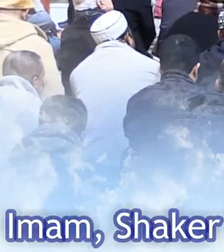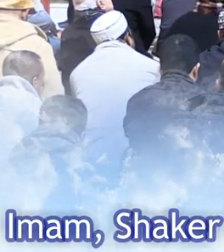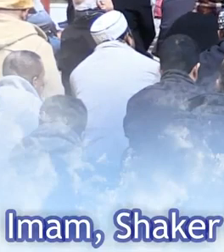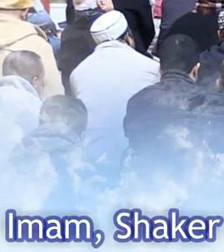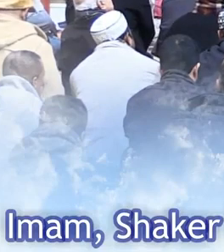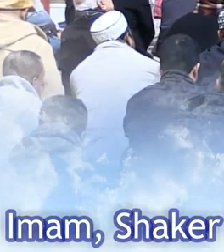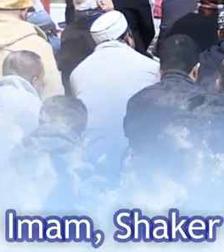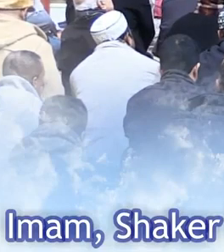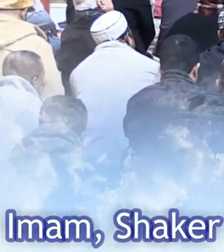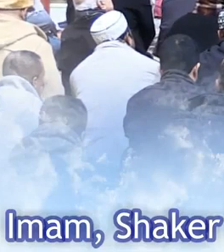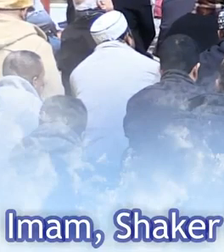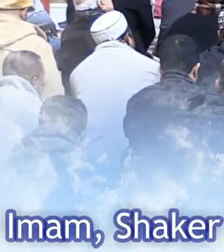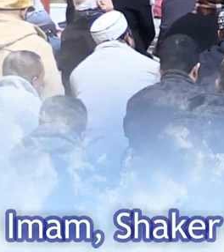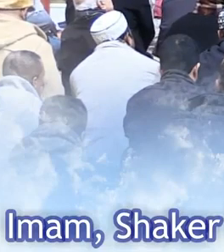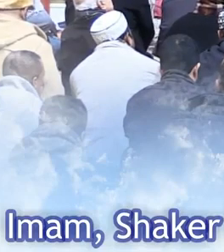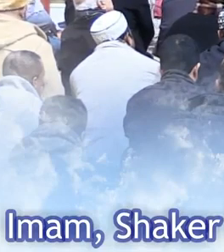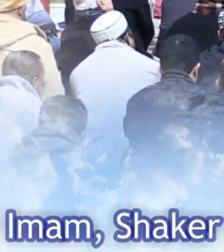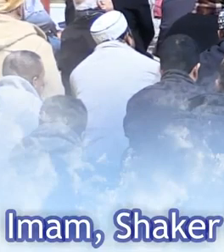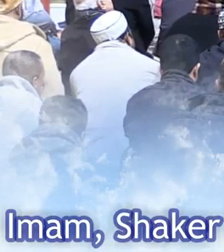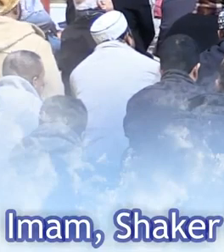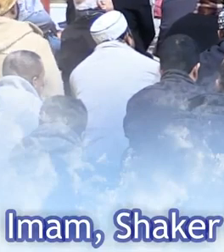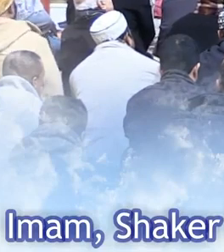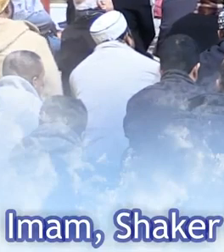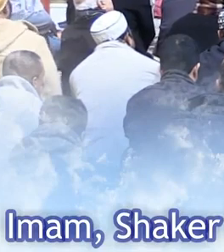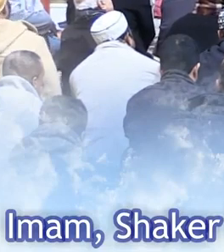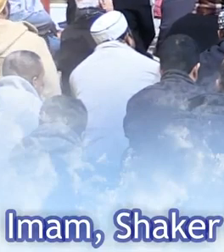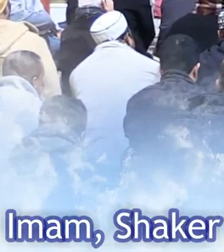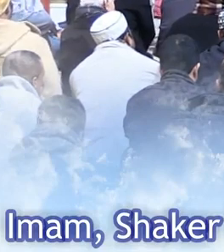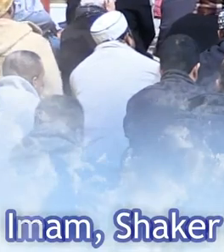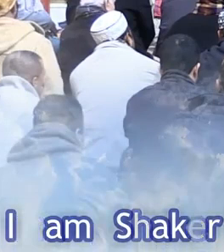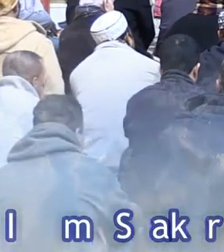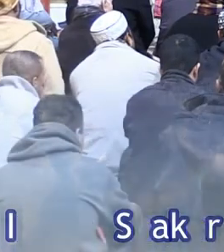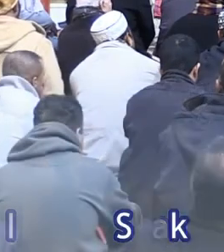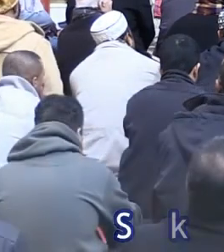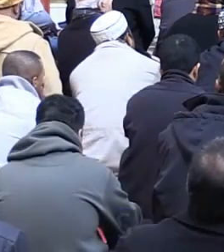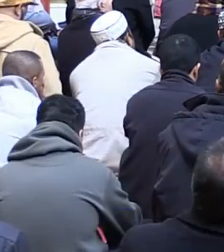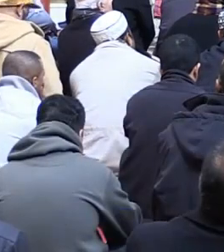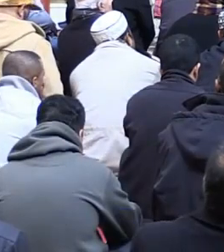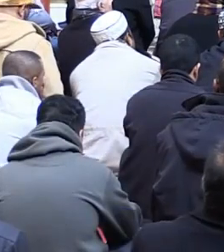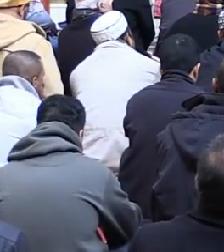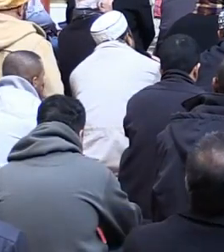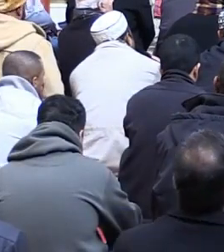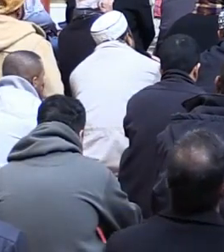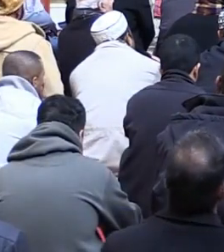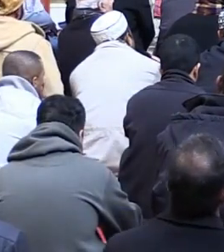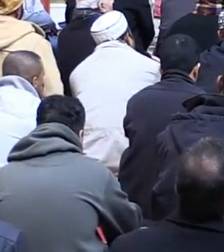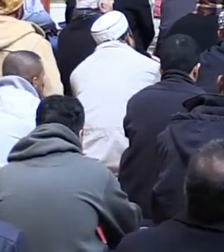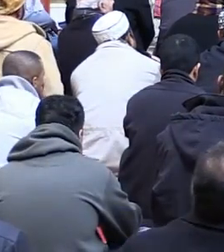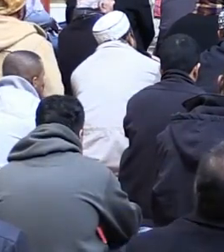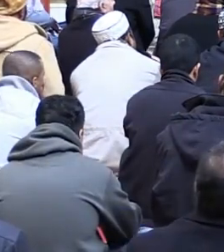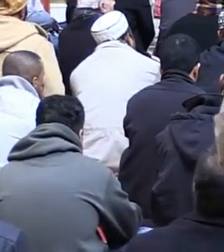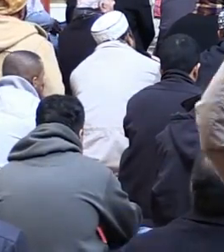وحبيبنا محمدا صلى الله عليه وسلم قد بلغ الرسالة وأدى الأمانة ونصح